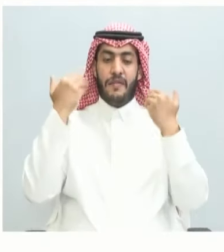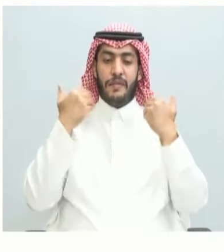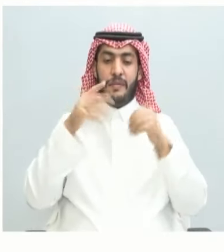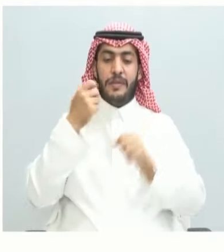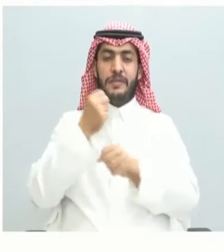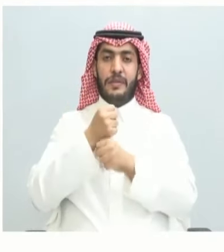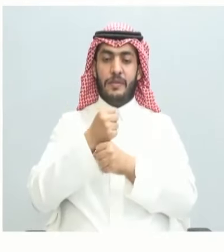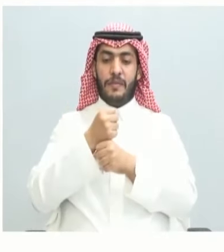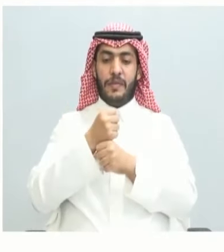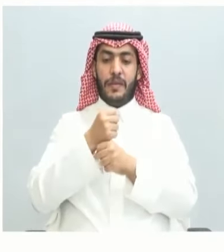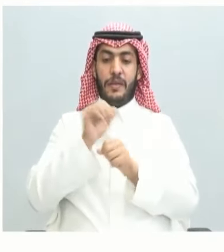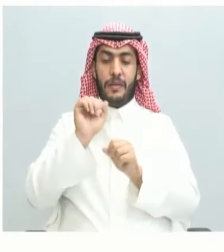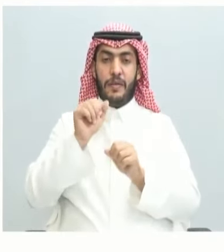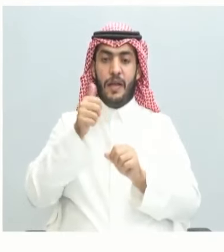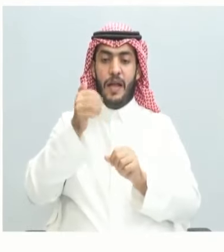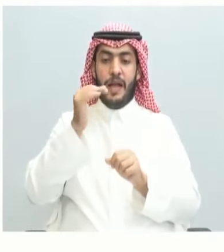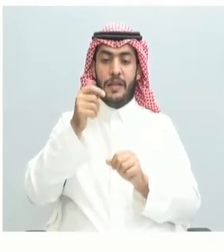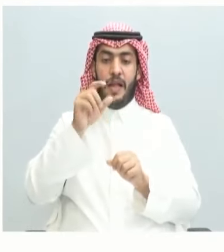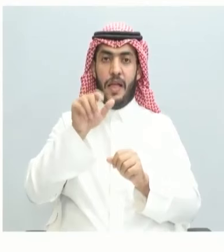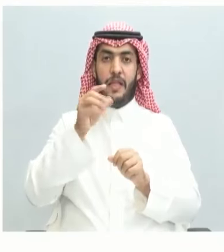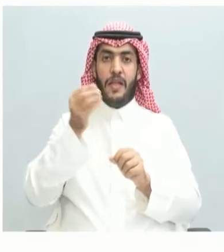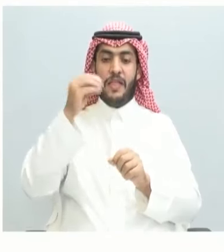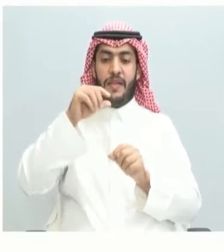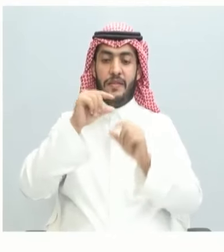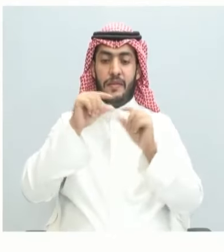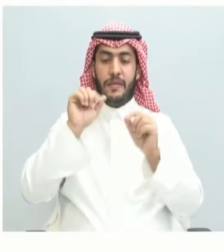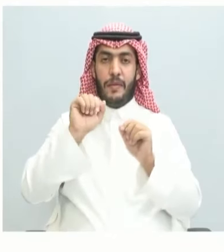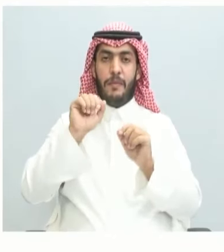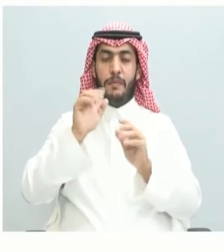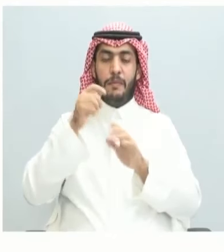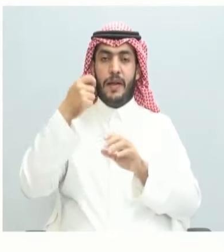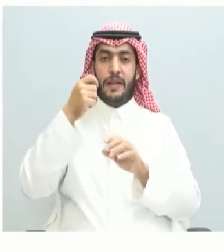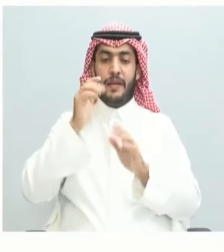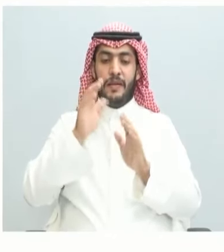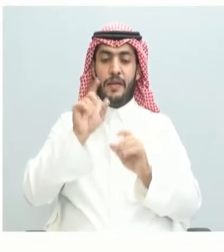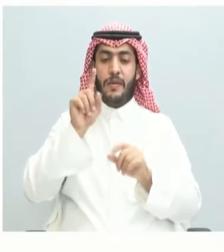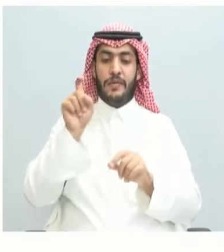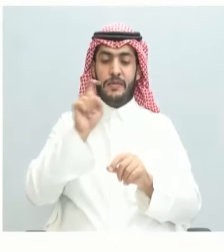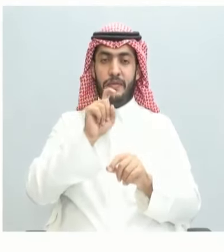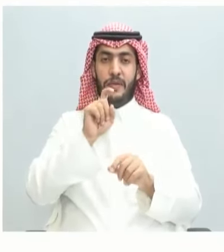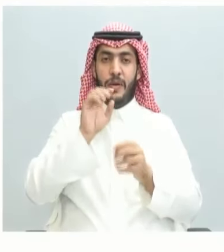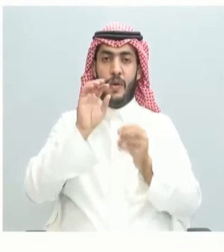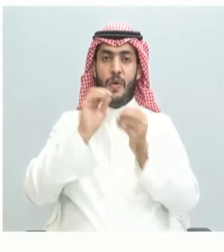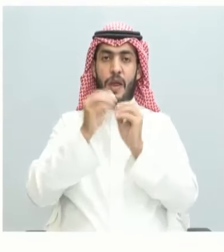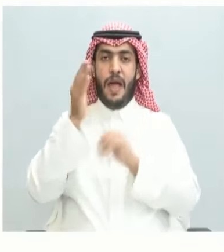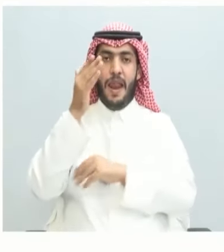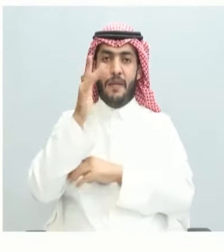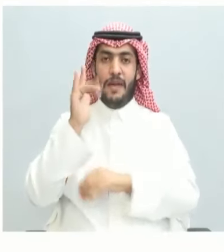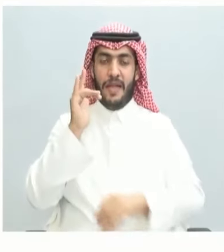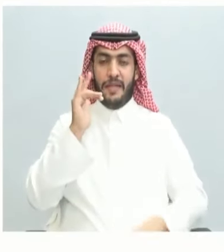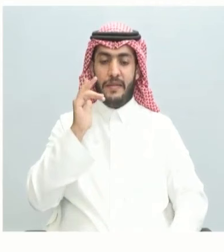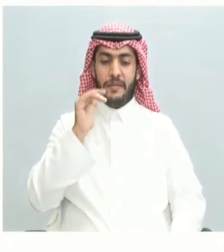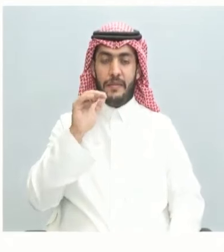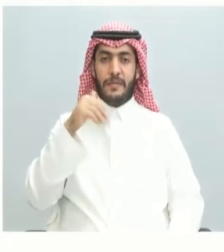نقوم باستخدام الاحداث باعتبار ان اول لبنه خاصه بالمقاطع البرمجيه تبدا عند النقر بالعلم الاخضر